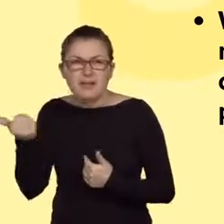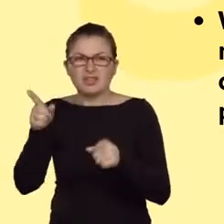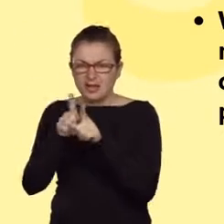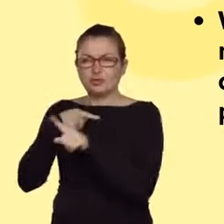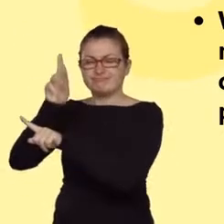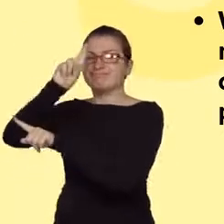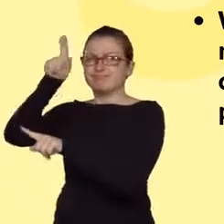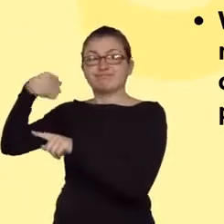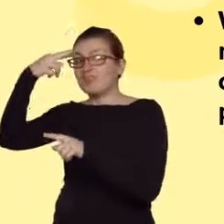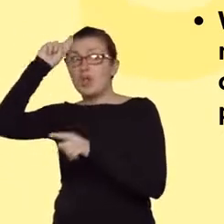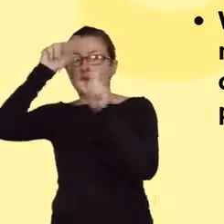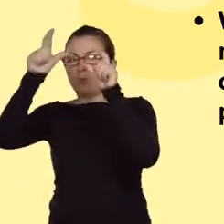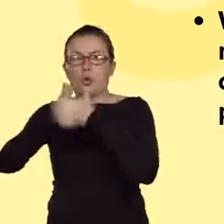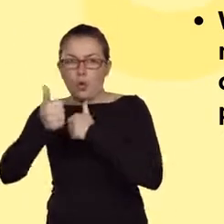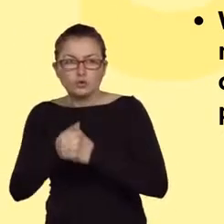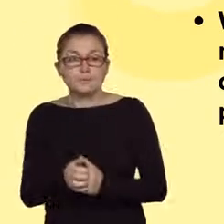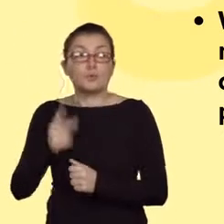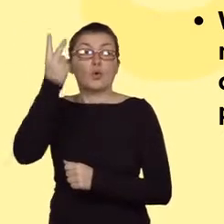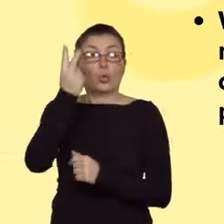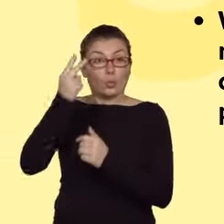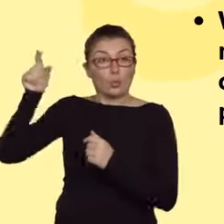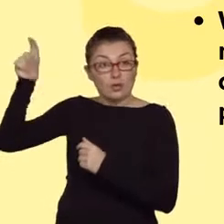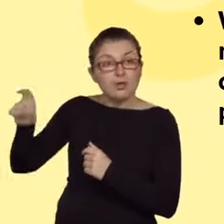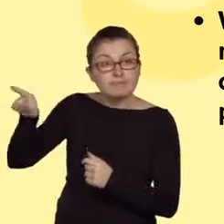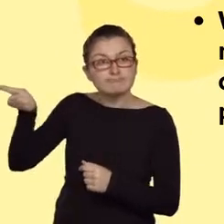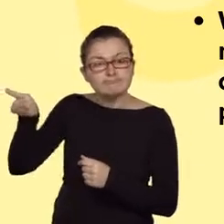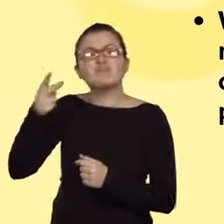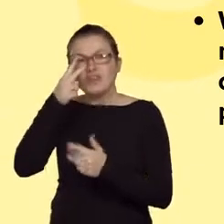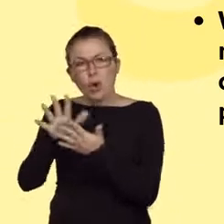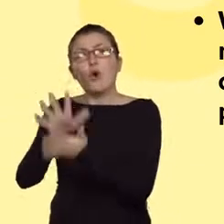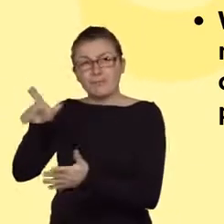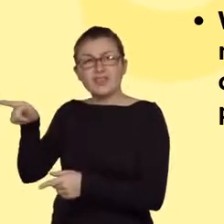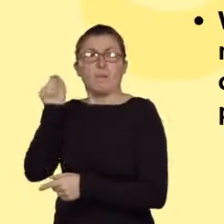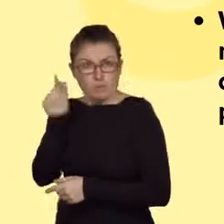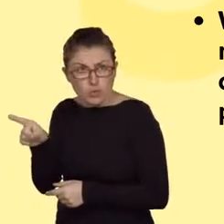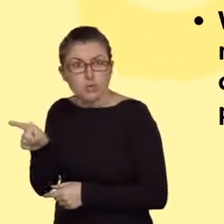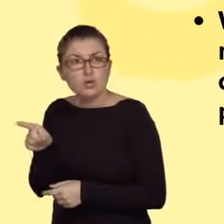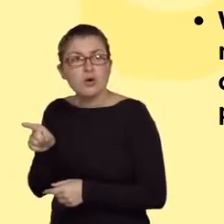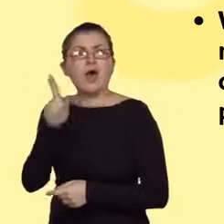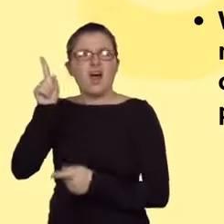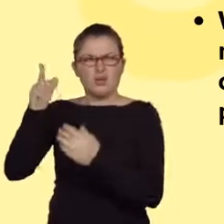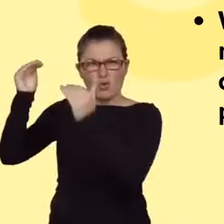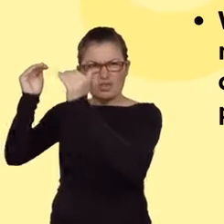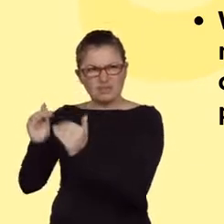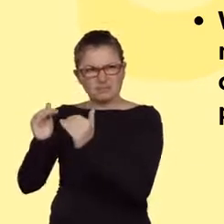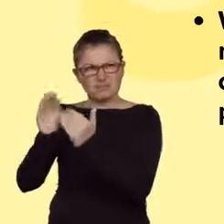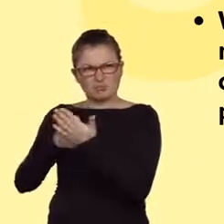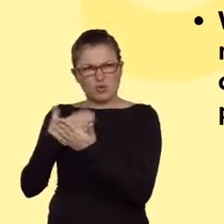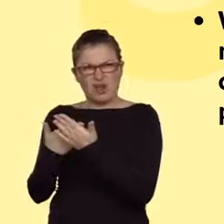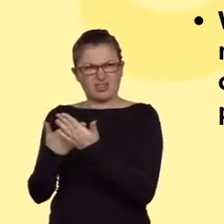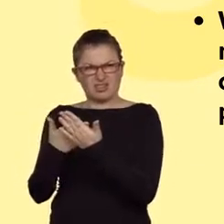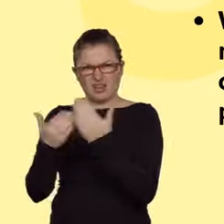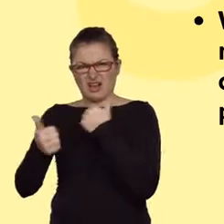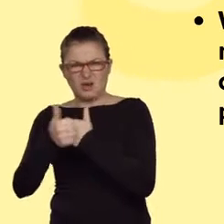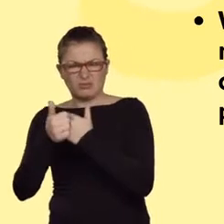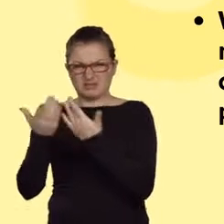autor stawia tezę, natomiast w następnym akapicie ilustruje ją, bo trudno tu nawet mówić o argumentacji, przykładem adekwatnym raczej